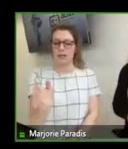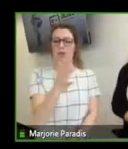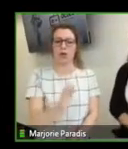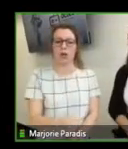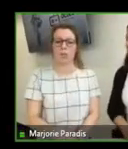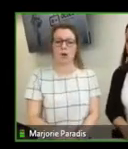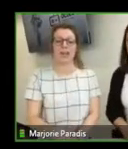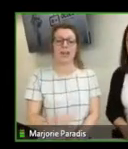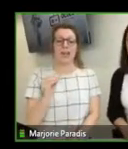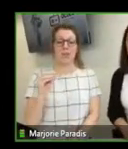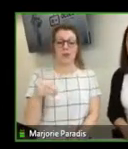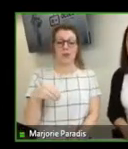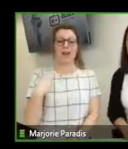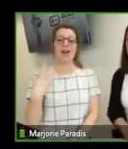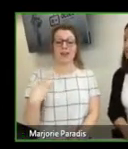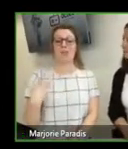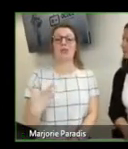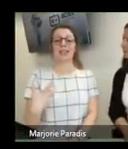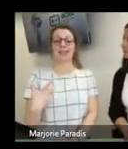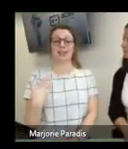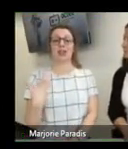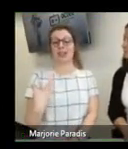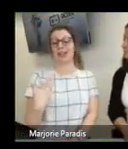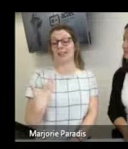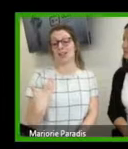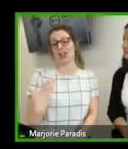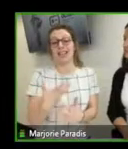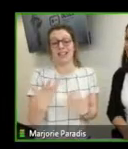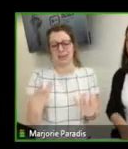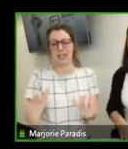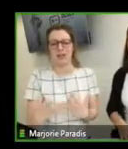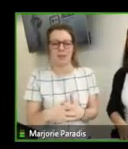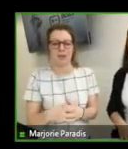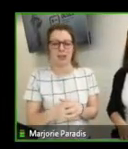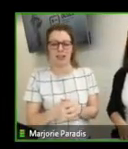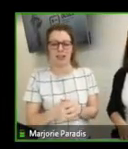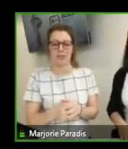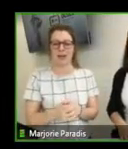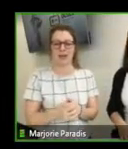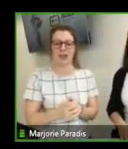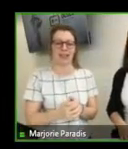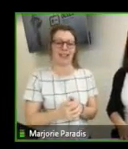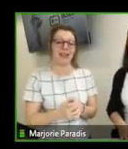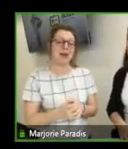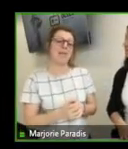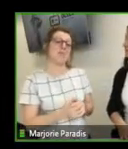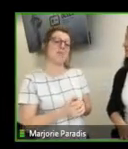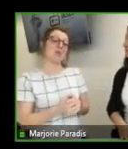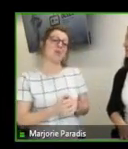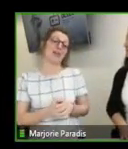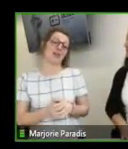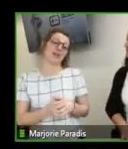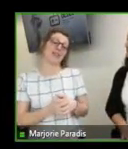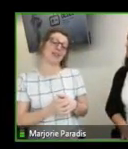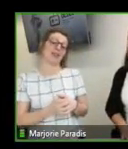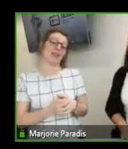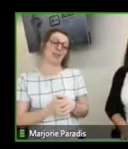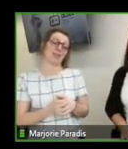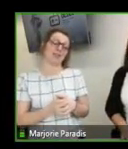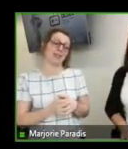ça fonctionne pas », mais plus ça va aller, plus cette technologie d'intelligence artificielle-là, finalement, là, qui permet de le générer, ben, plus elle